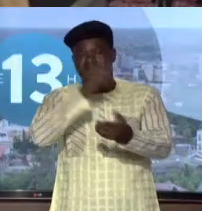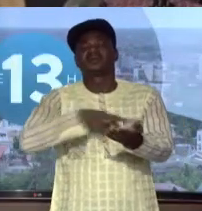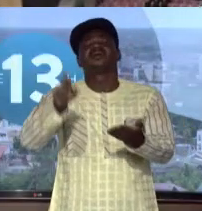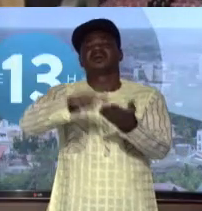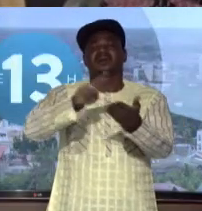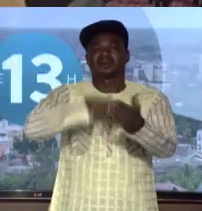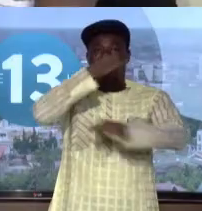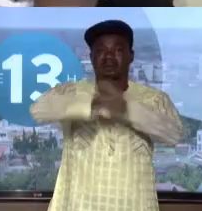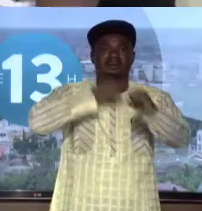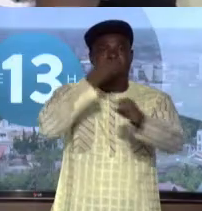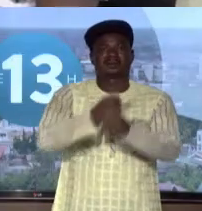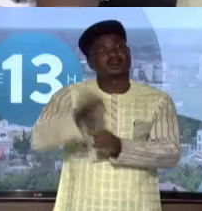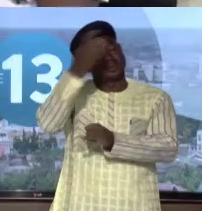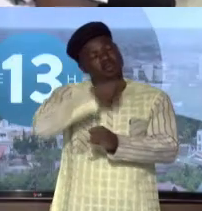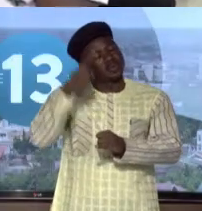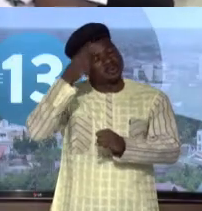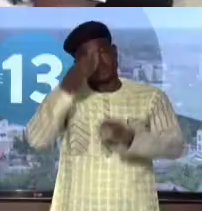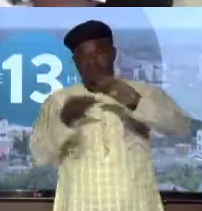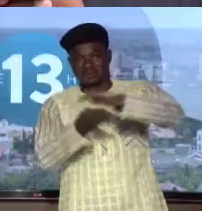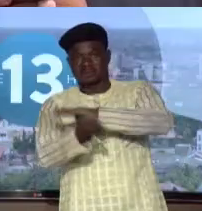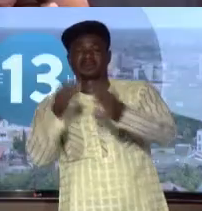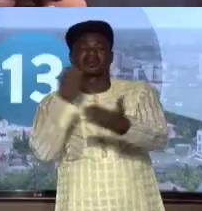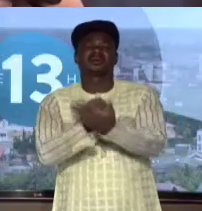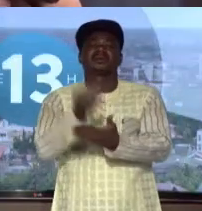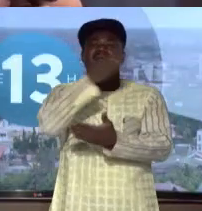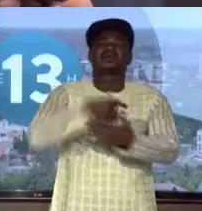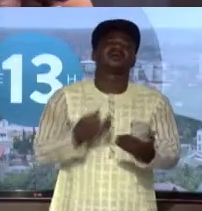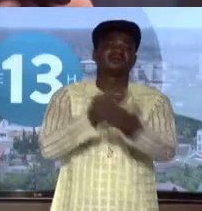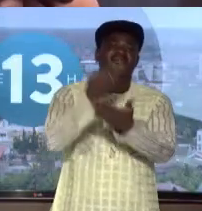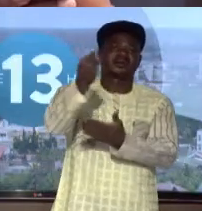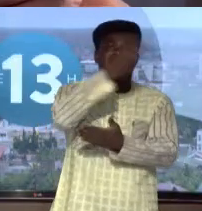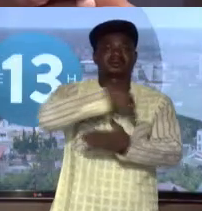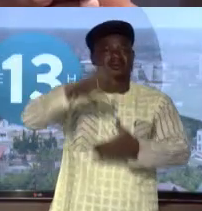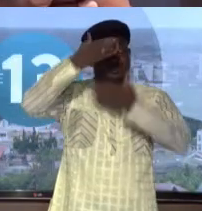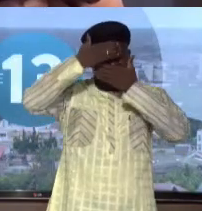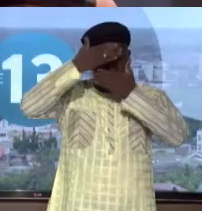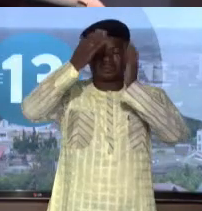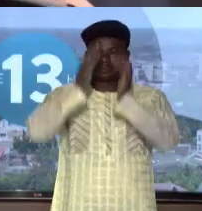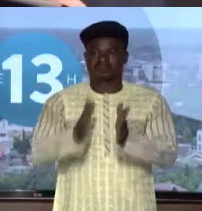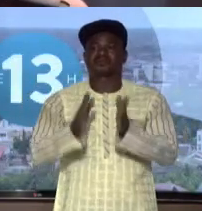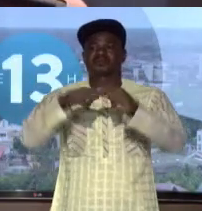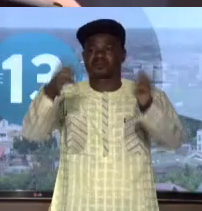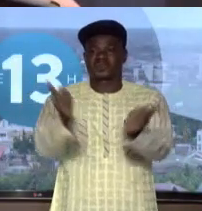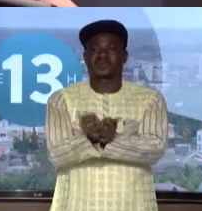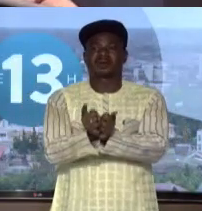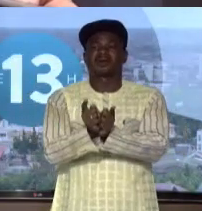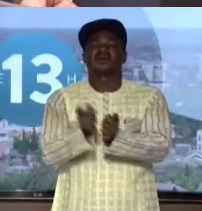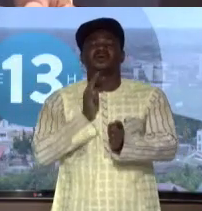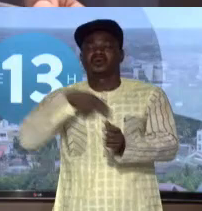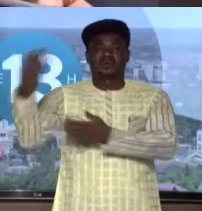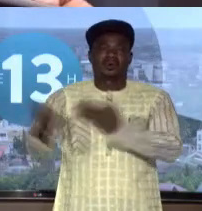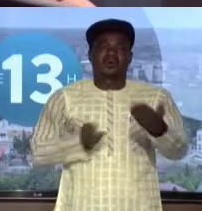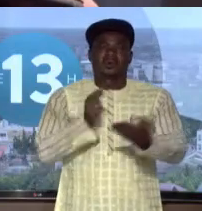blanchiment de capitaux et le financement du terrorisme. On portera toute notre aide afin que le